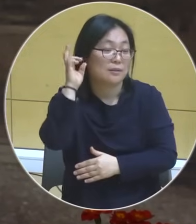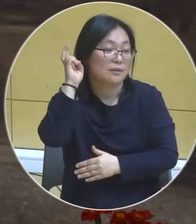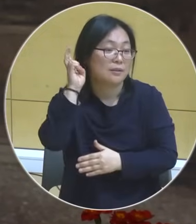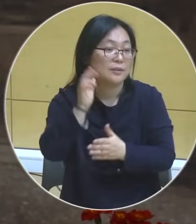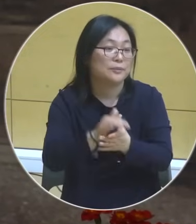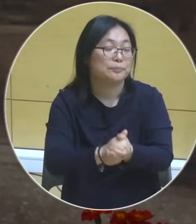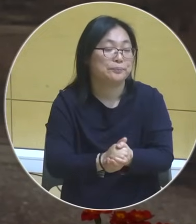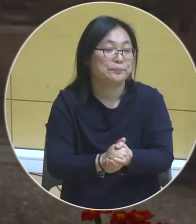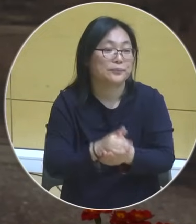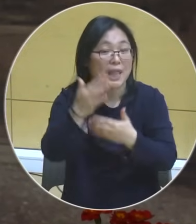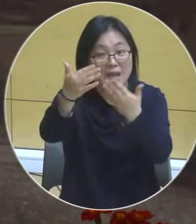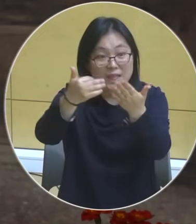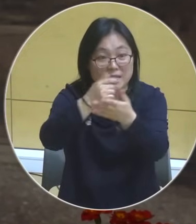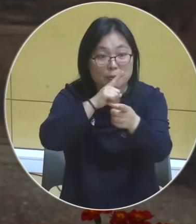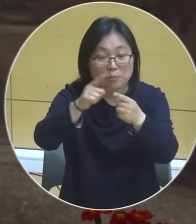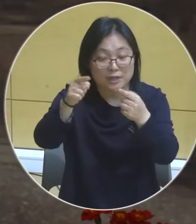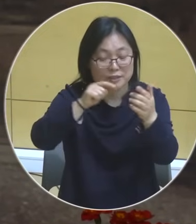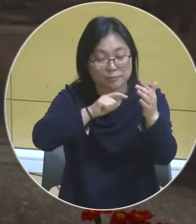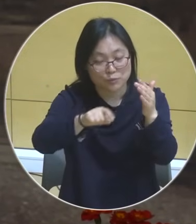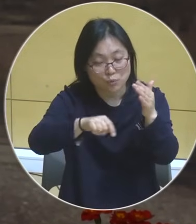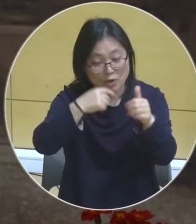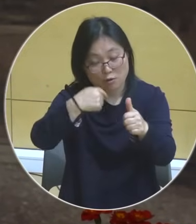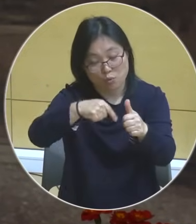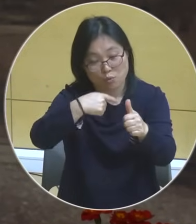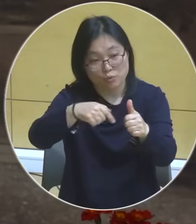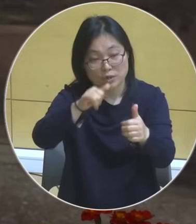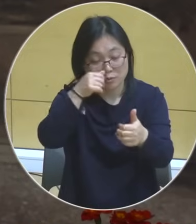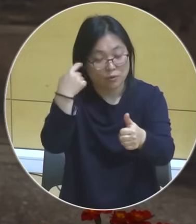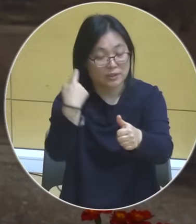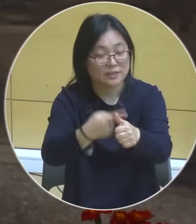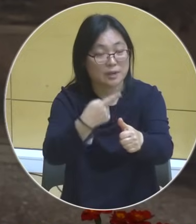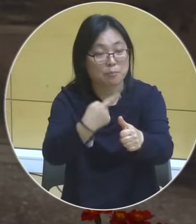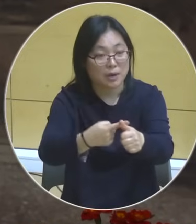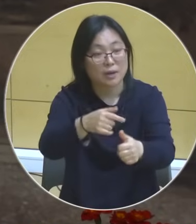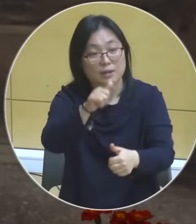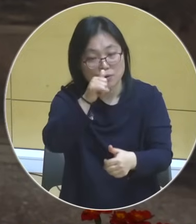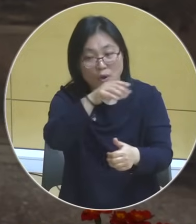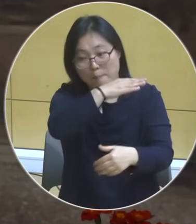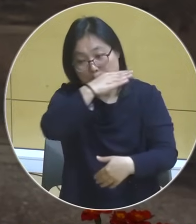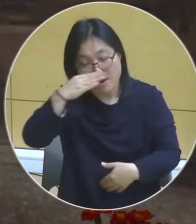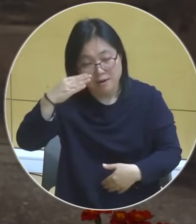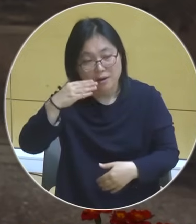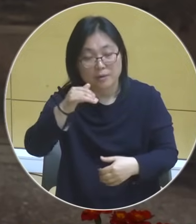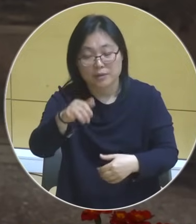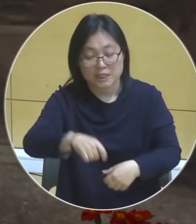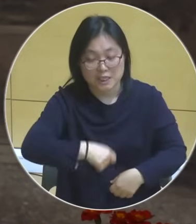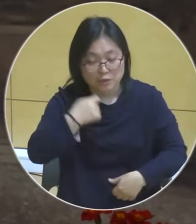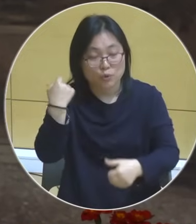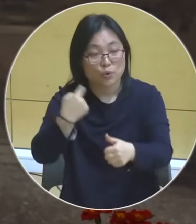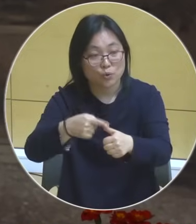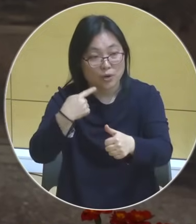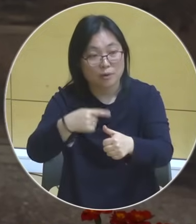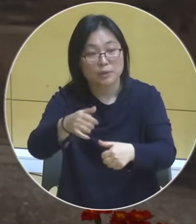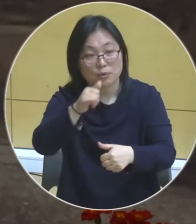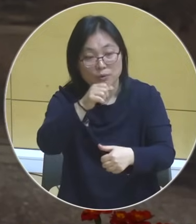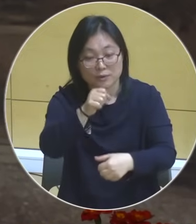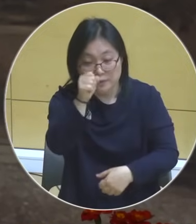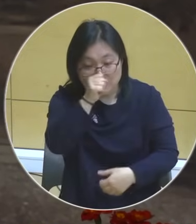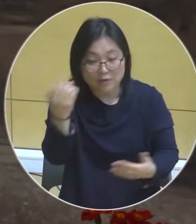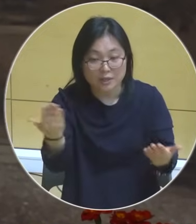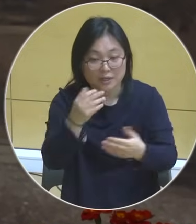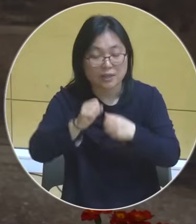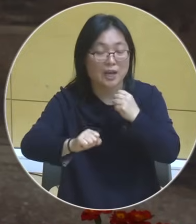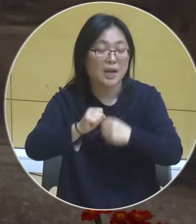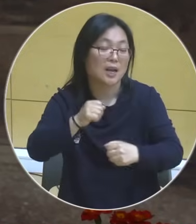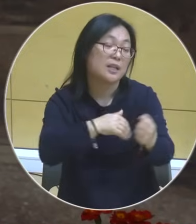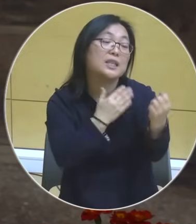하나님 말씀 속에는 교훈이 있습니다. 책망이 있습니다. 바르게 함이 있습니다. 의롭게 욕하기 유익합니다. 선한 의리기